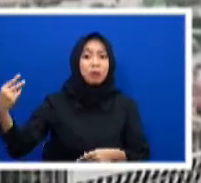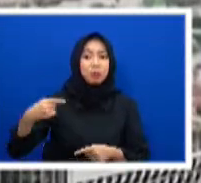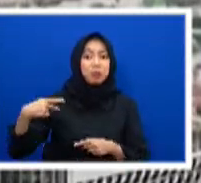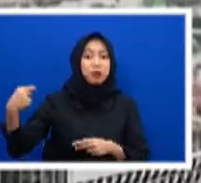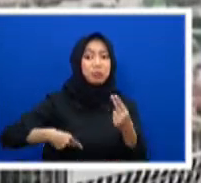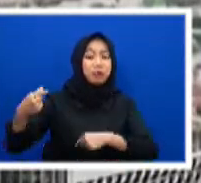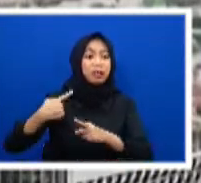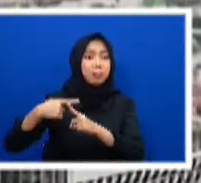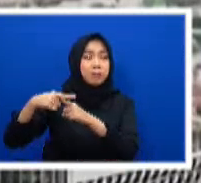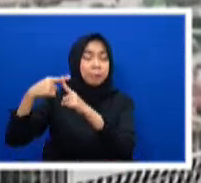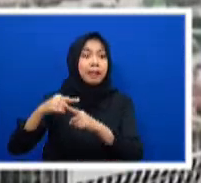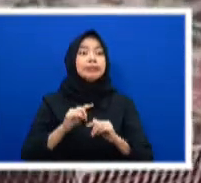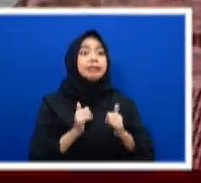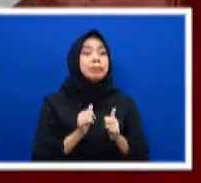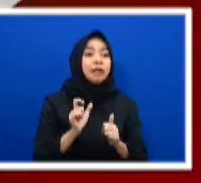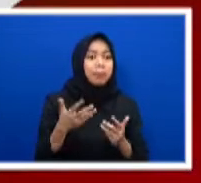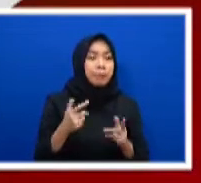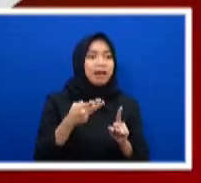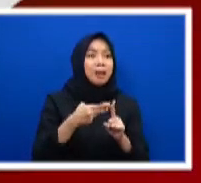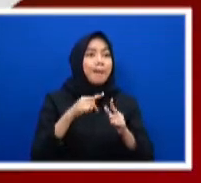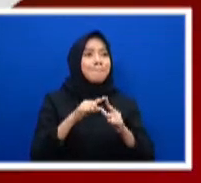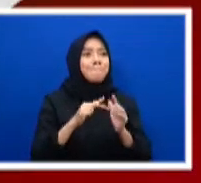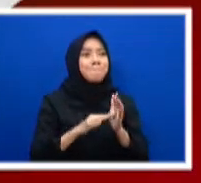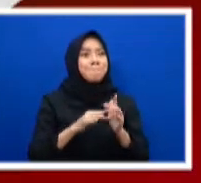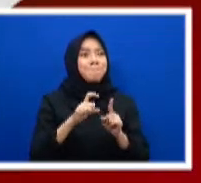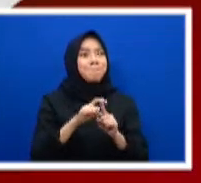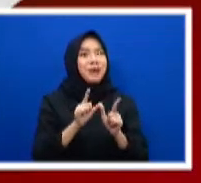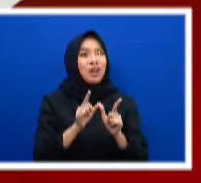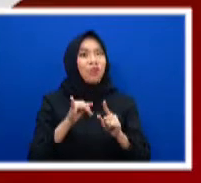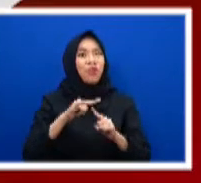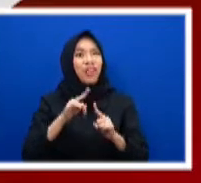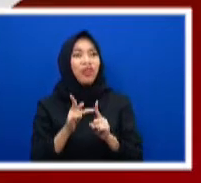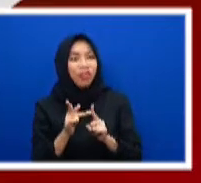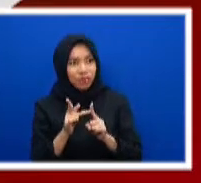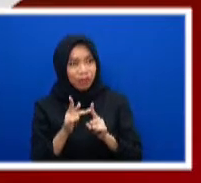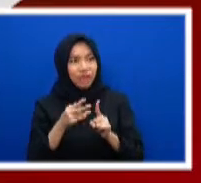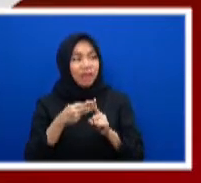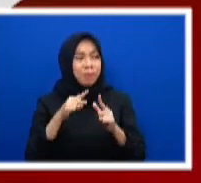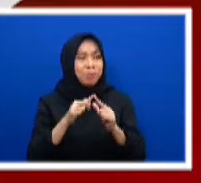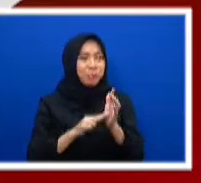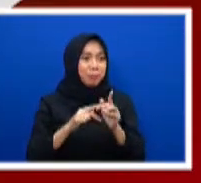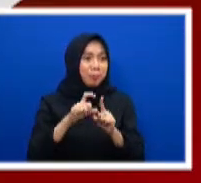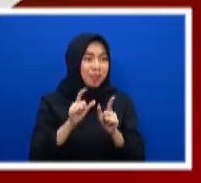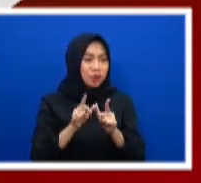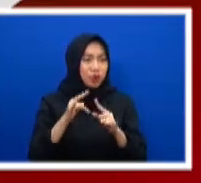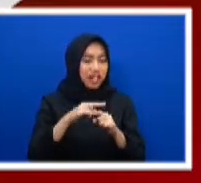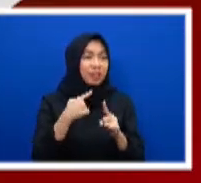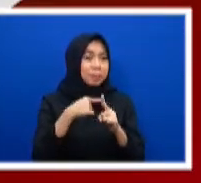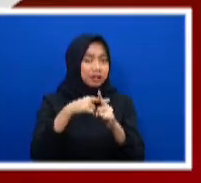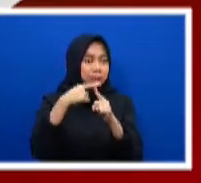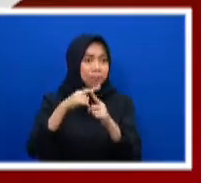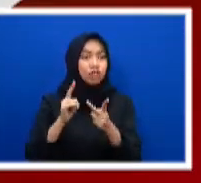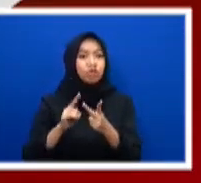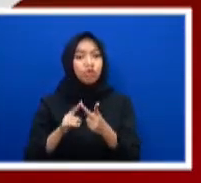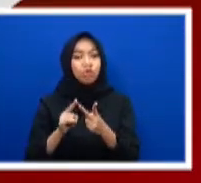peningkatan bandwidth dan juga kita siapin yang namanya posko Nataru, Natal dan Tahun Baru, untuk memastikan infrastruktur dan servis